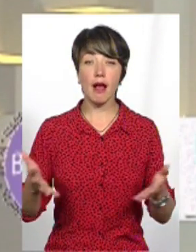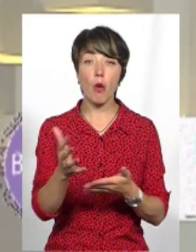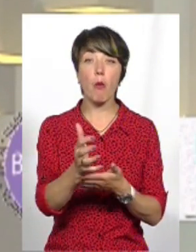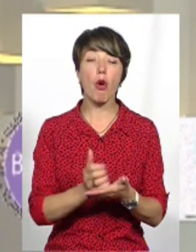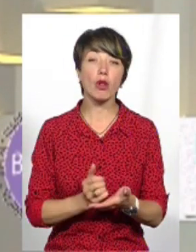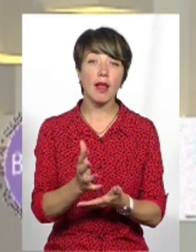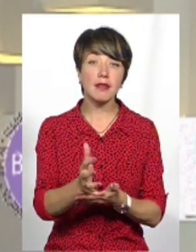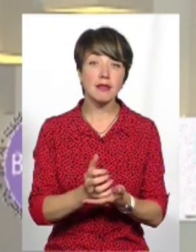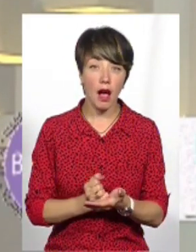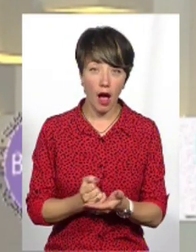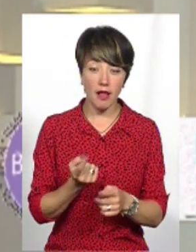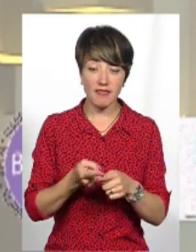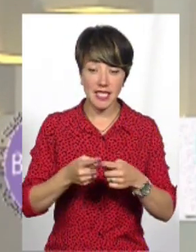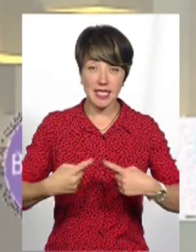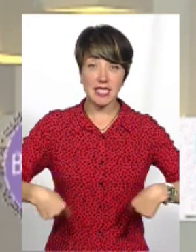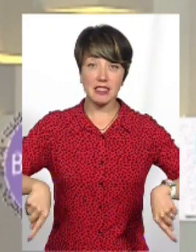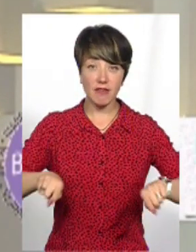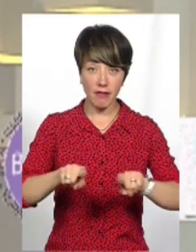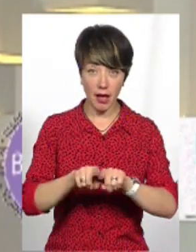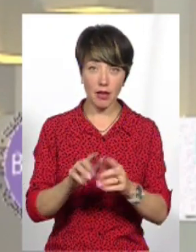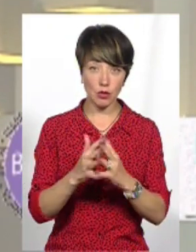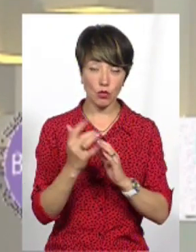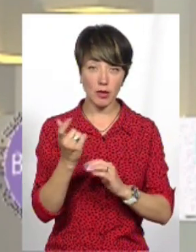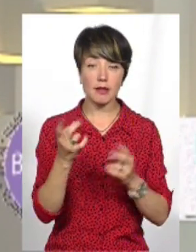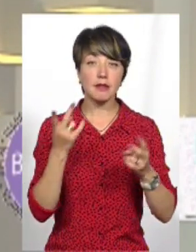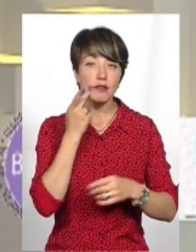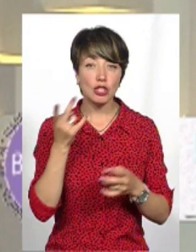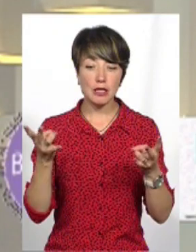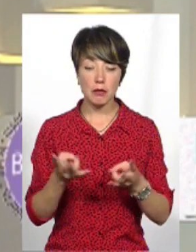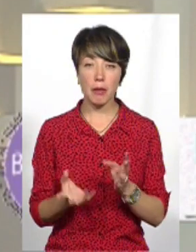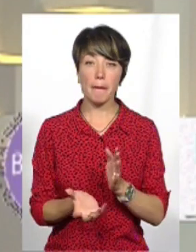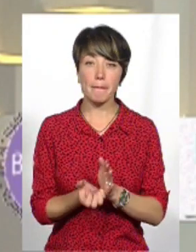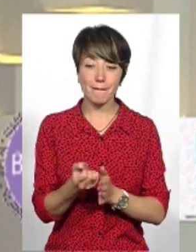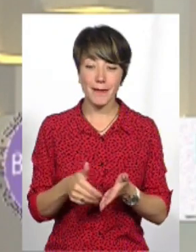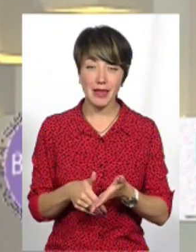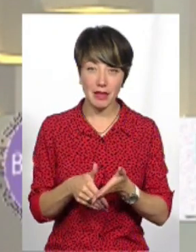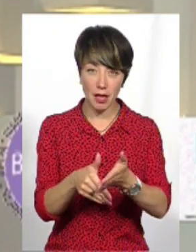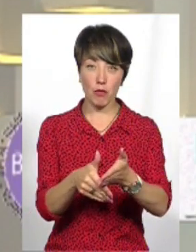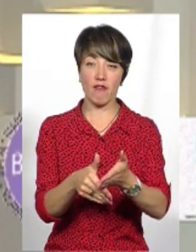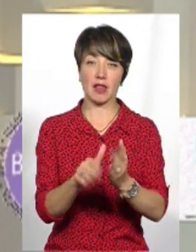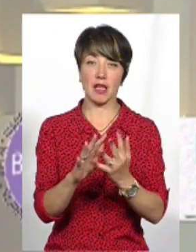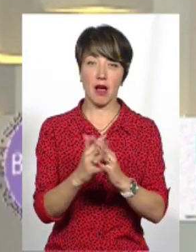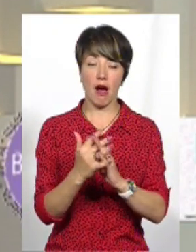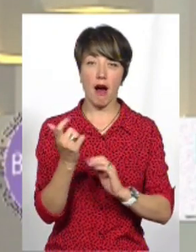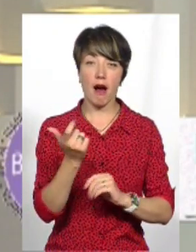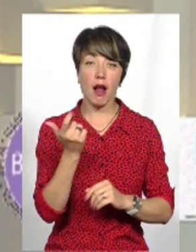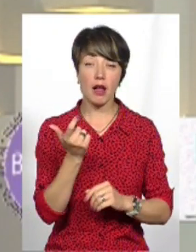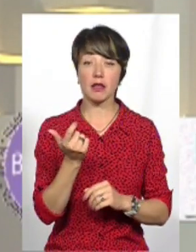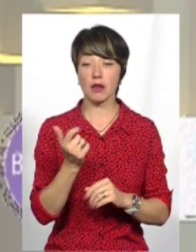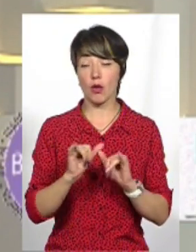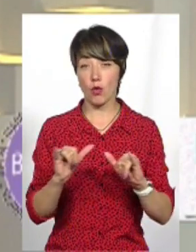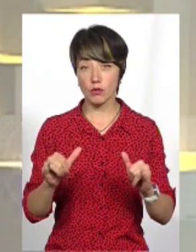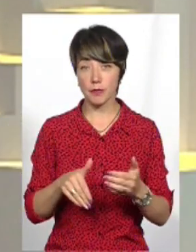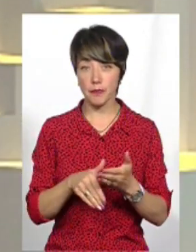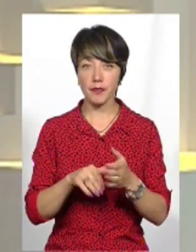потенціал у цій сфері, тому завжди треба підтримувати аграріїв, сприяти їхньому